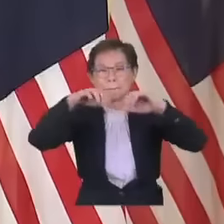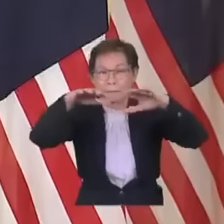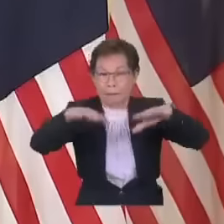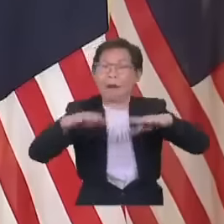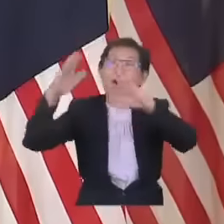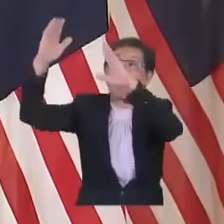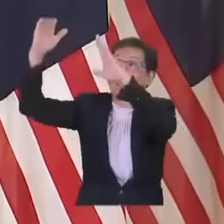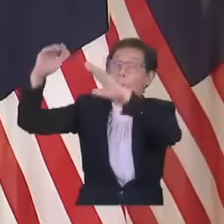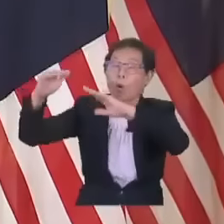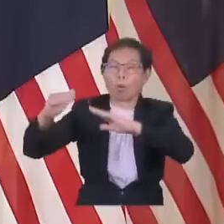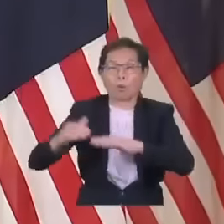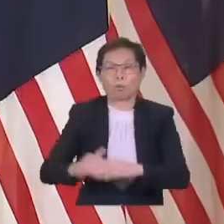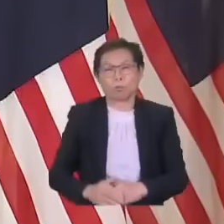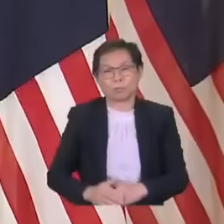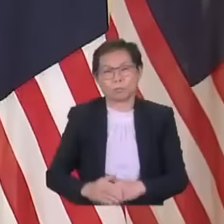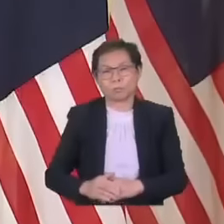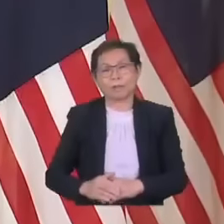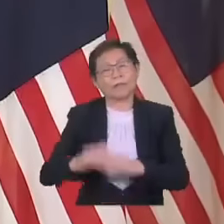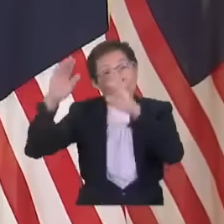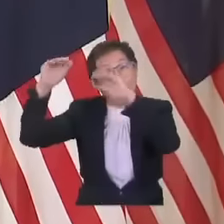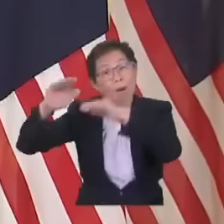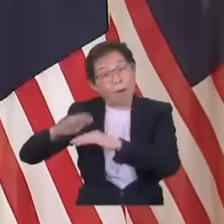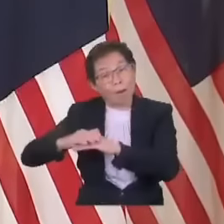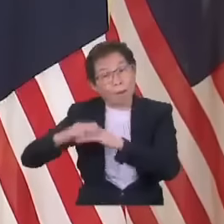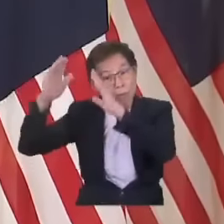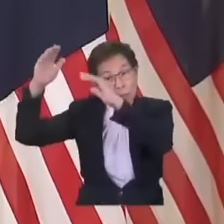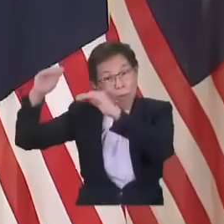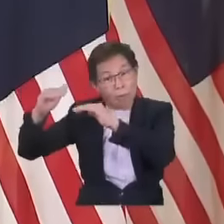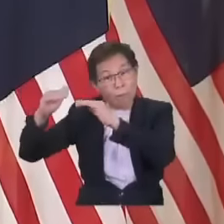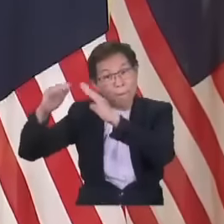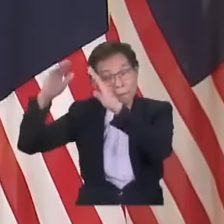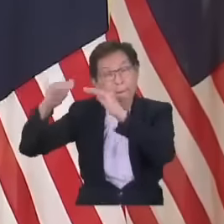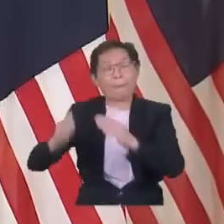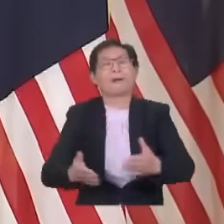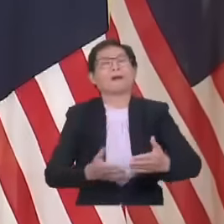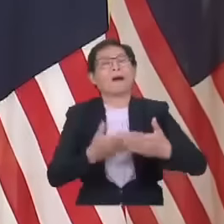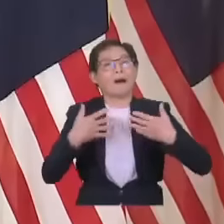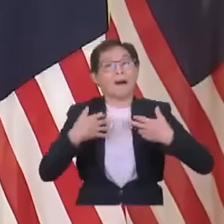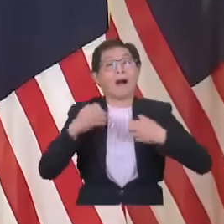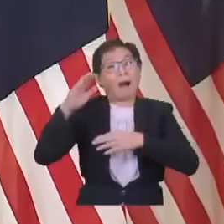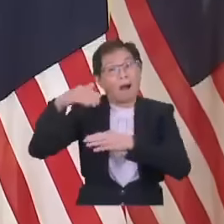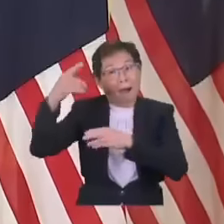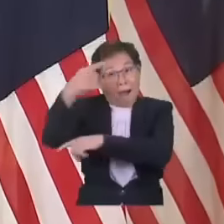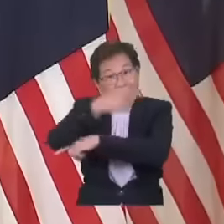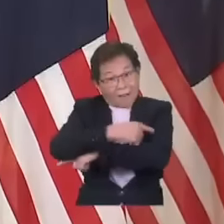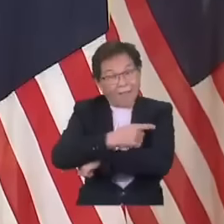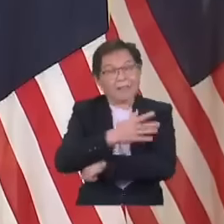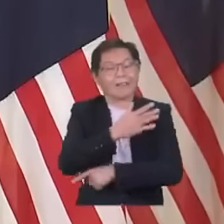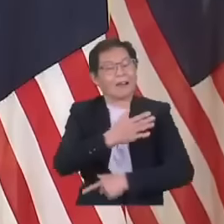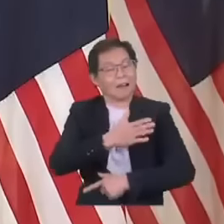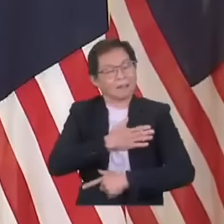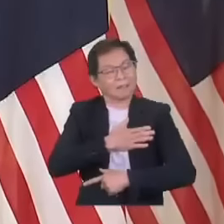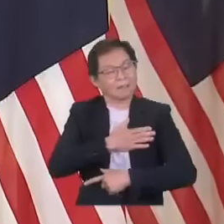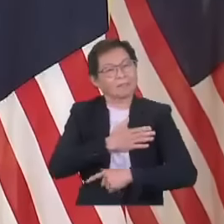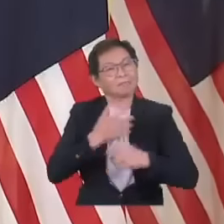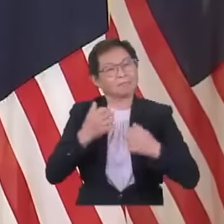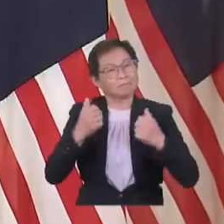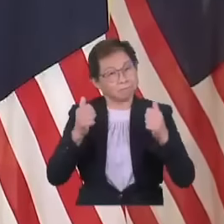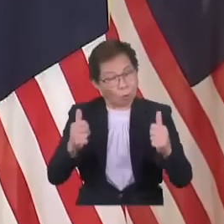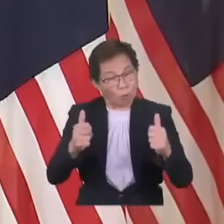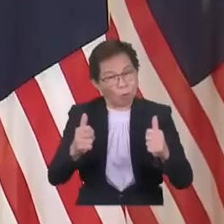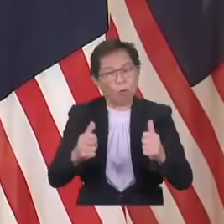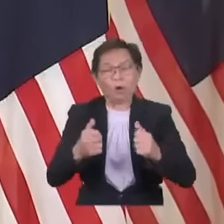semoga disuburkan hari kita semoga disuburkan hati kita untuk terus mendukung